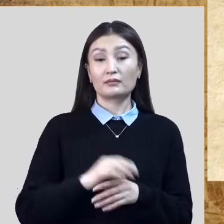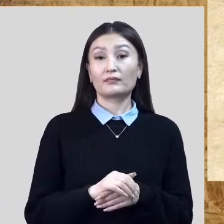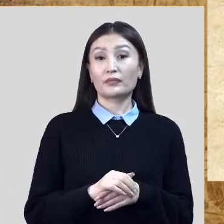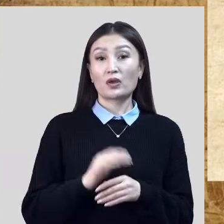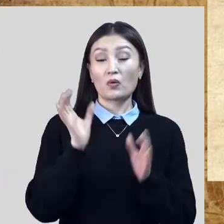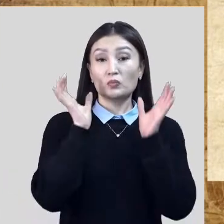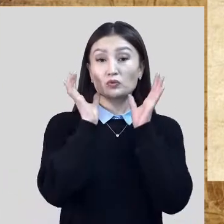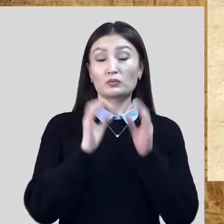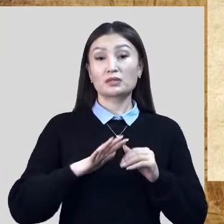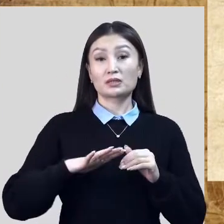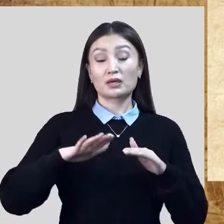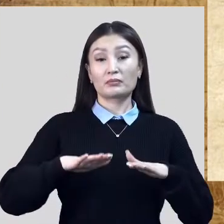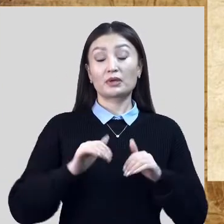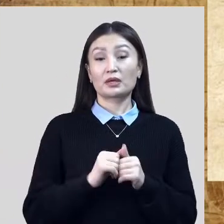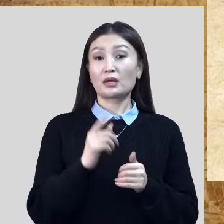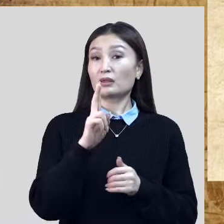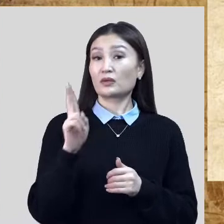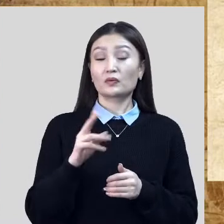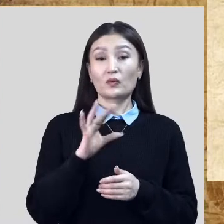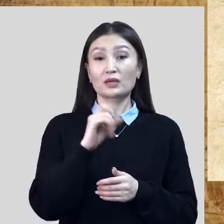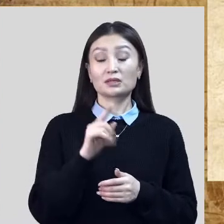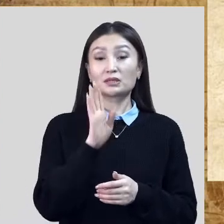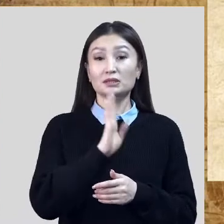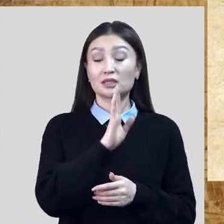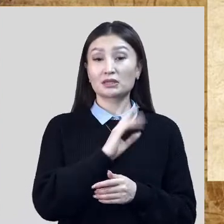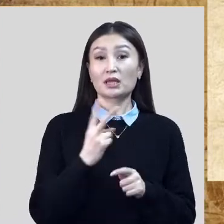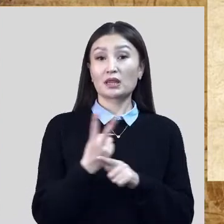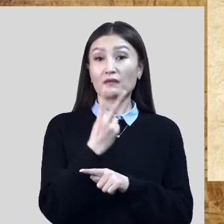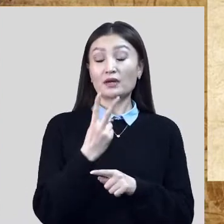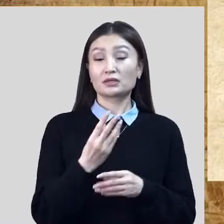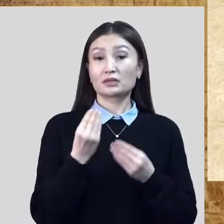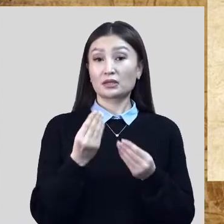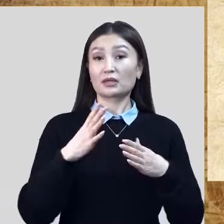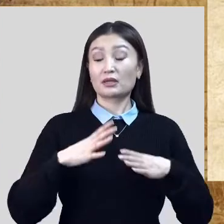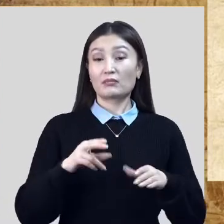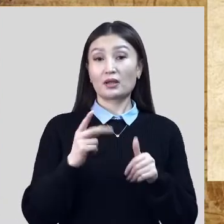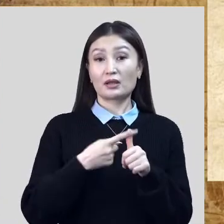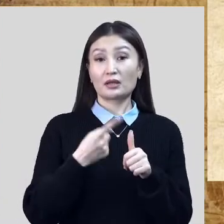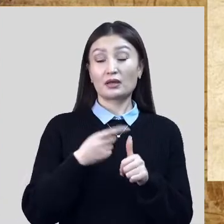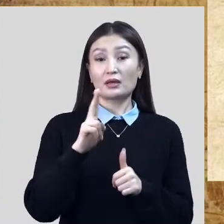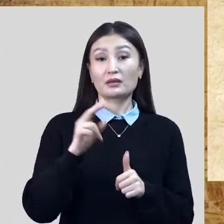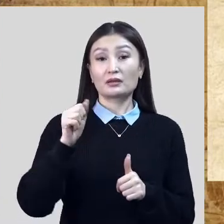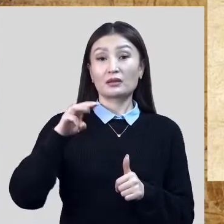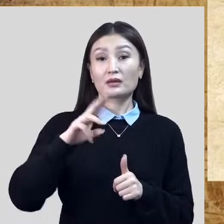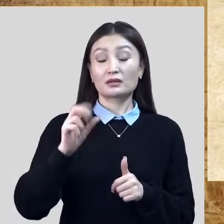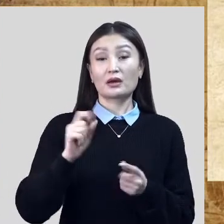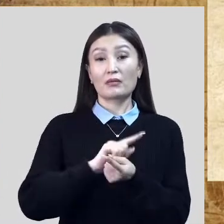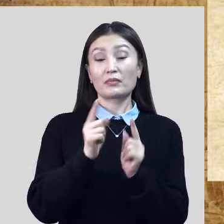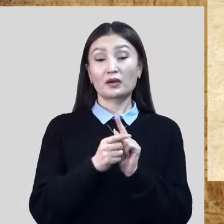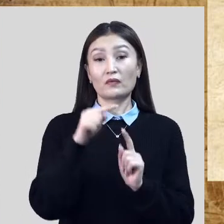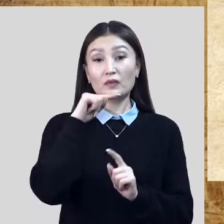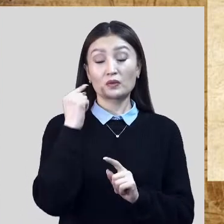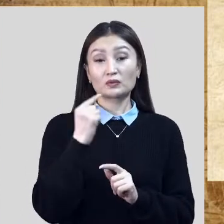В мусульманском мире никто из женщин дважды не удостаивался титула Датка, что в переводе на русский